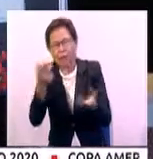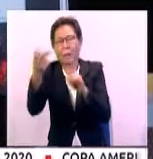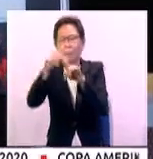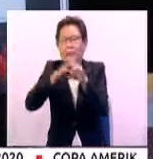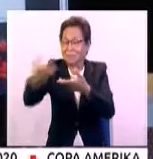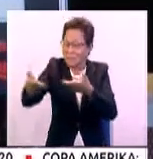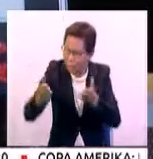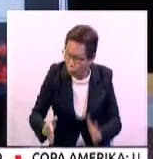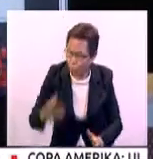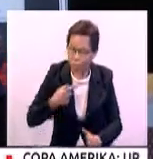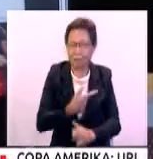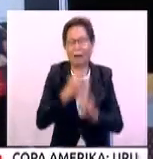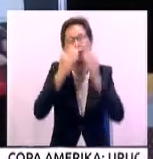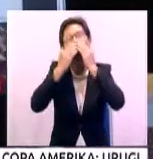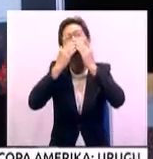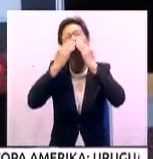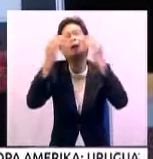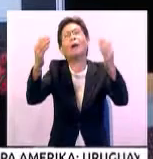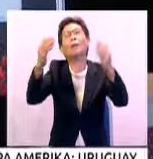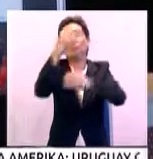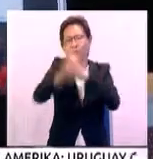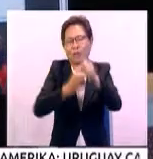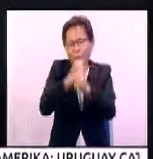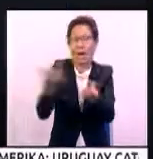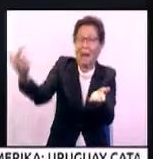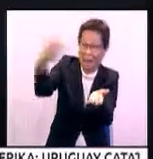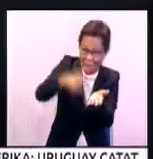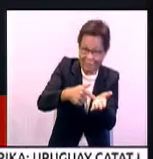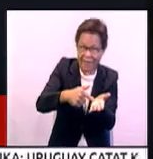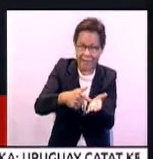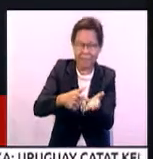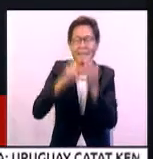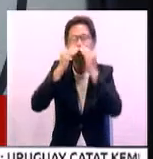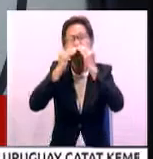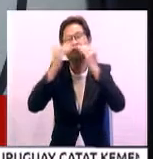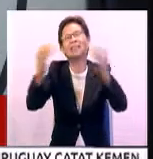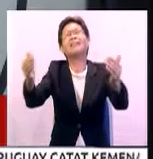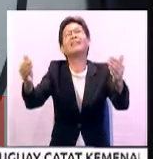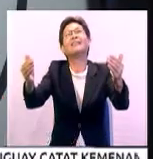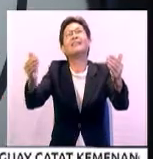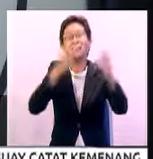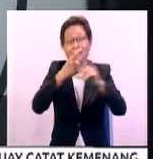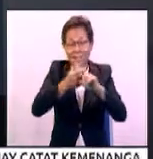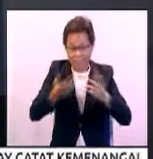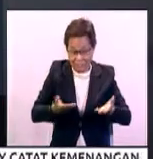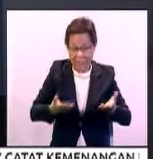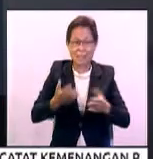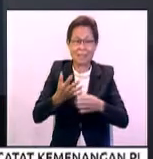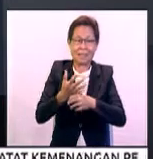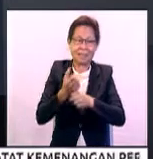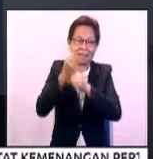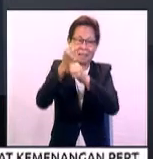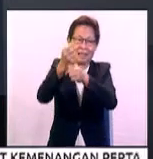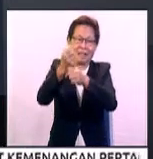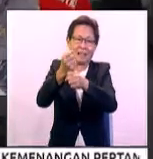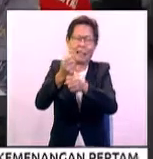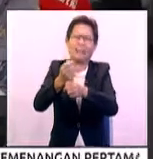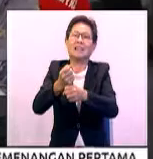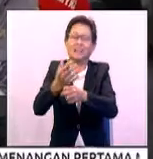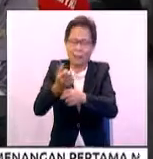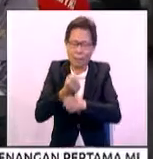Jadi, alhamdulillah tahun ini kita dapat sekali lagi. InsyaAllah kita daripada sini dapat meninggikan prestasi